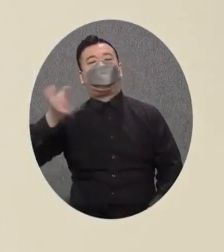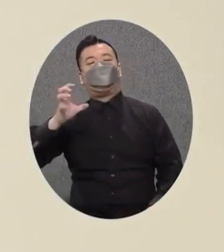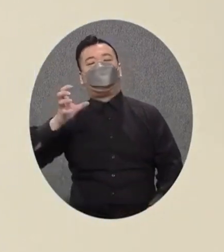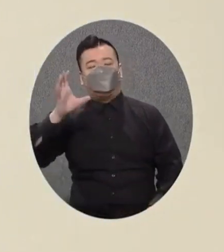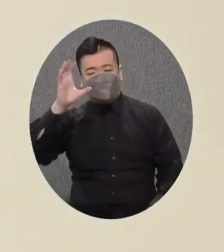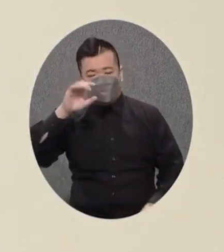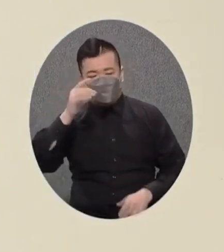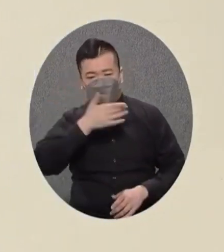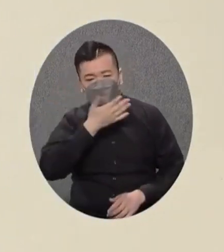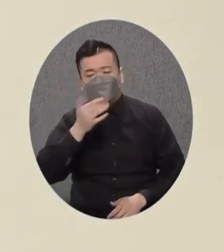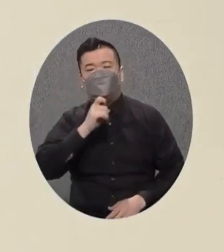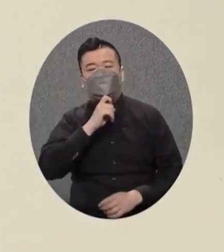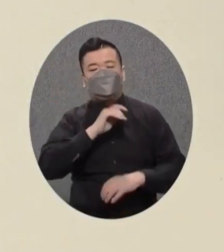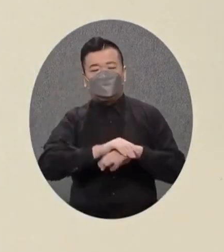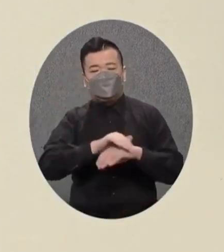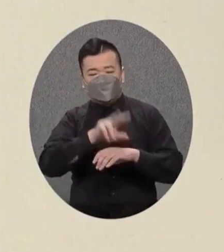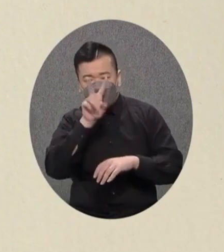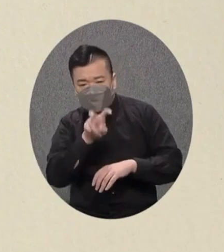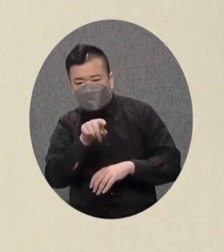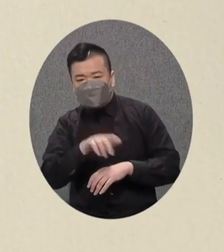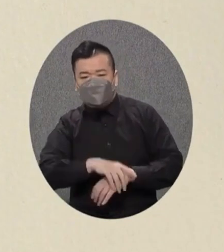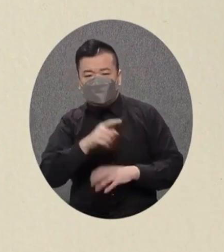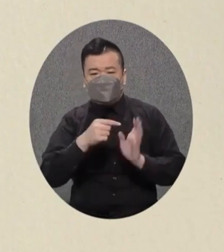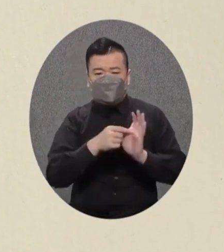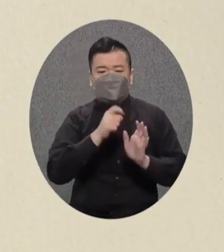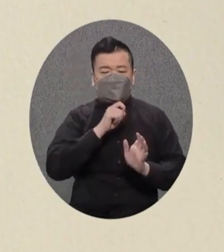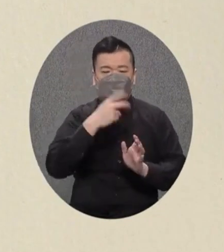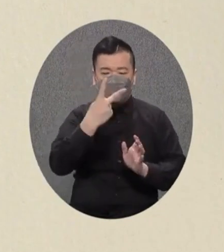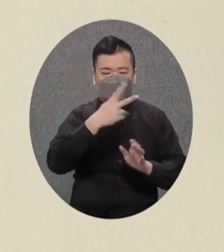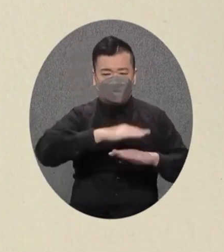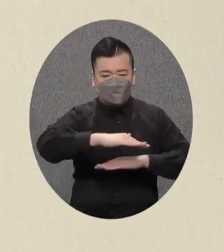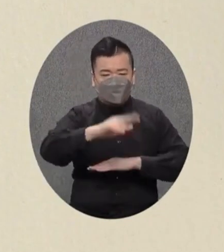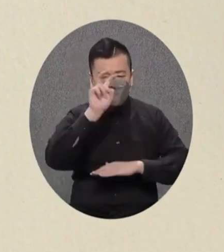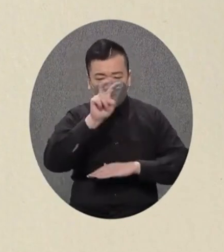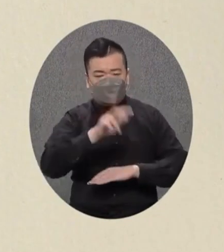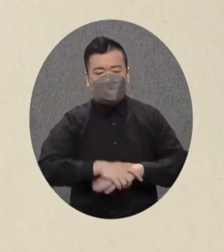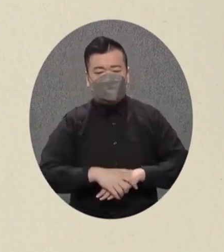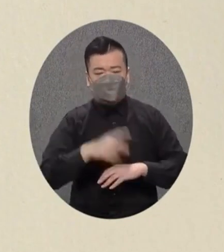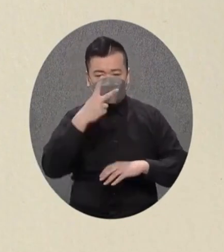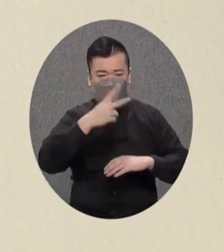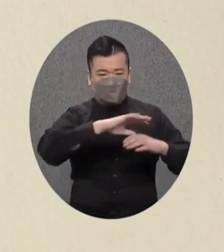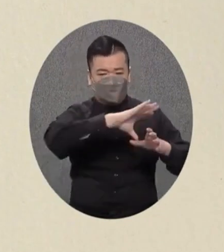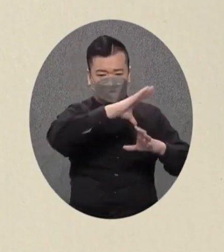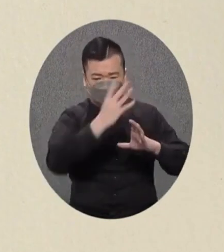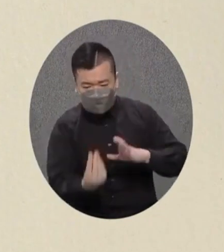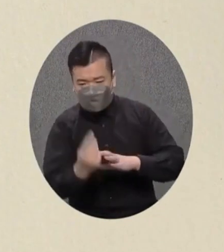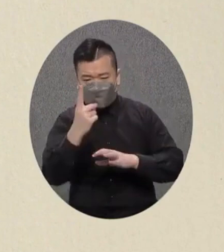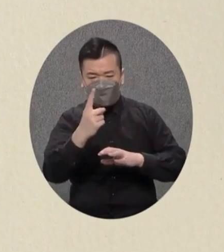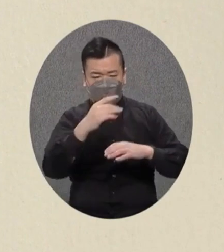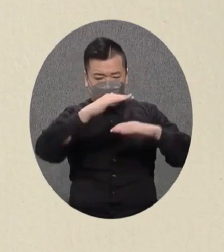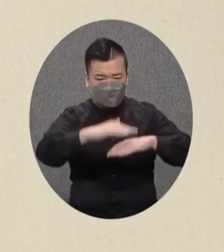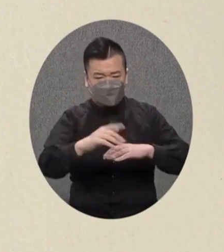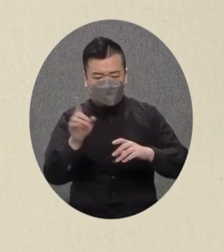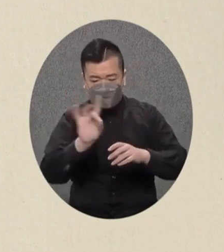昏黃的顏色在這裡。這裡是表示到有兩塊板在這裡，然後將兩個前後分別印在